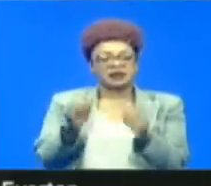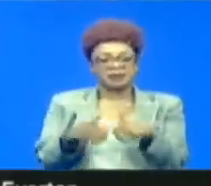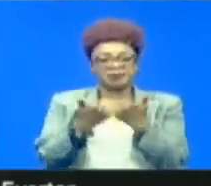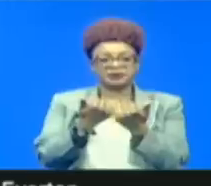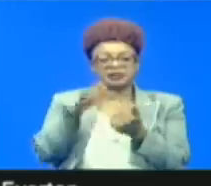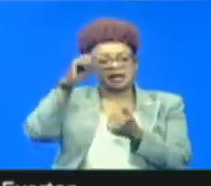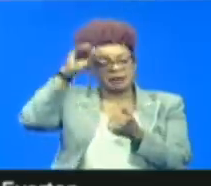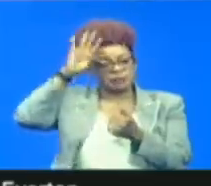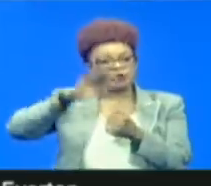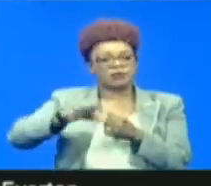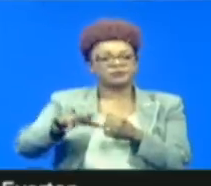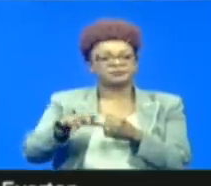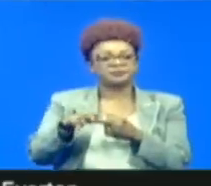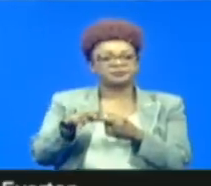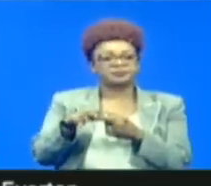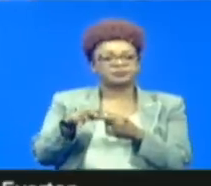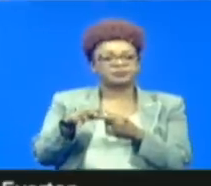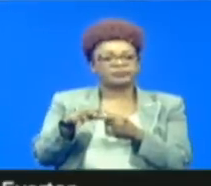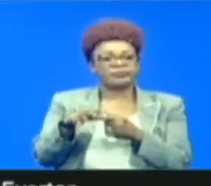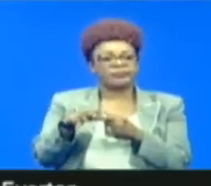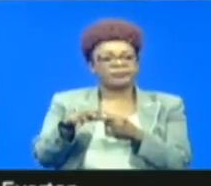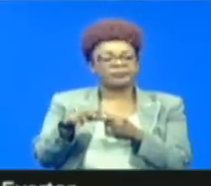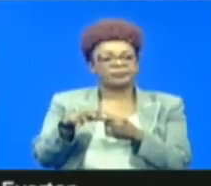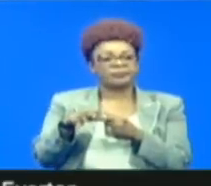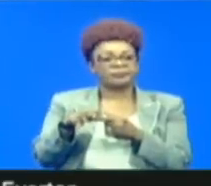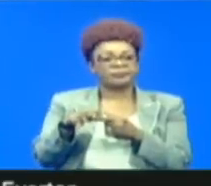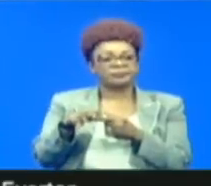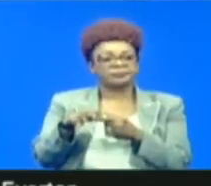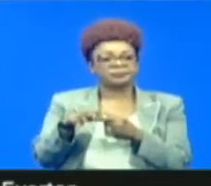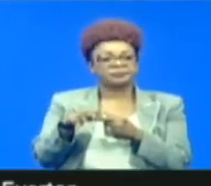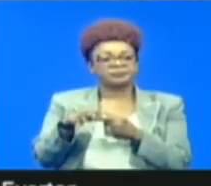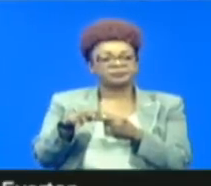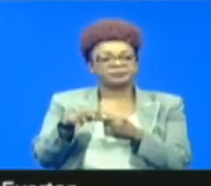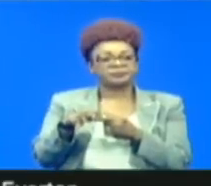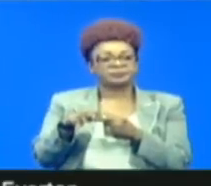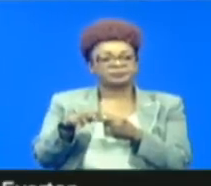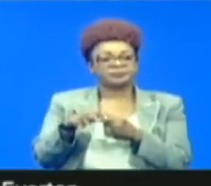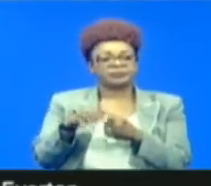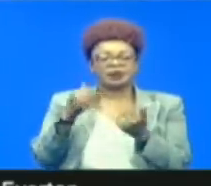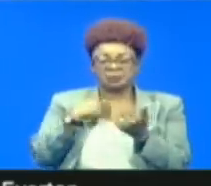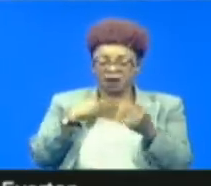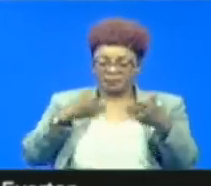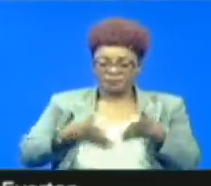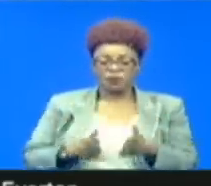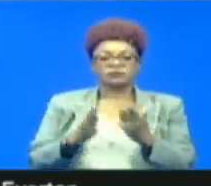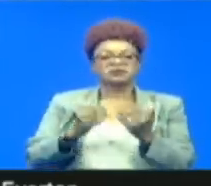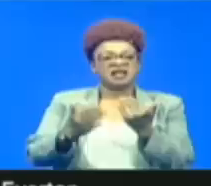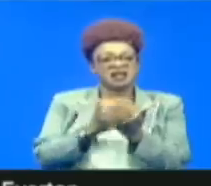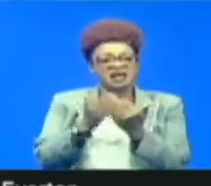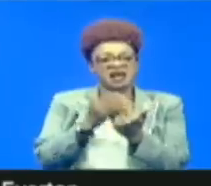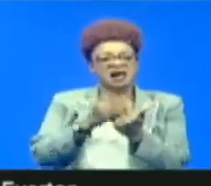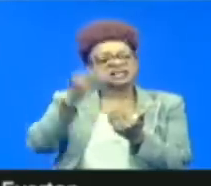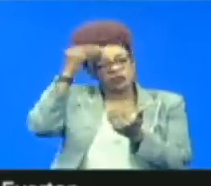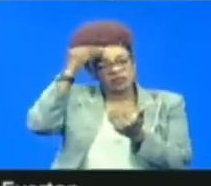ya Kiambu. Nimepotewa na mtoto wangu ule nilizalia hii boma na nikamulea na